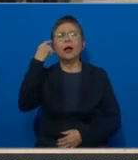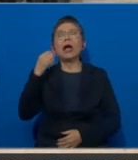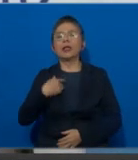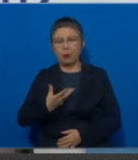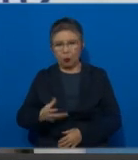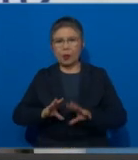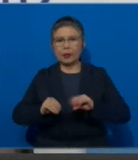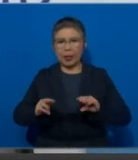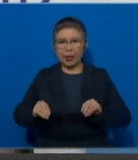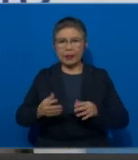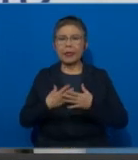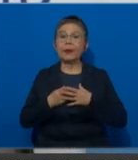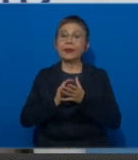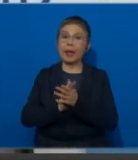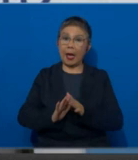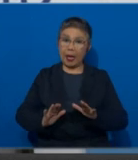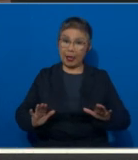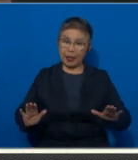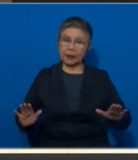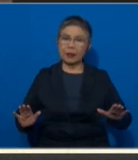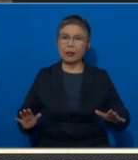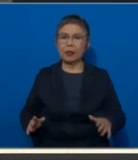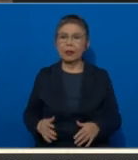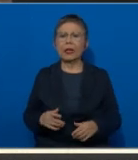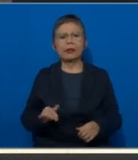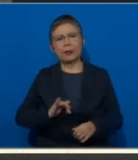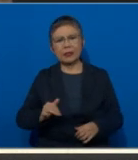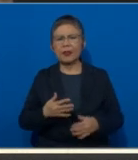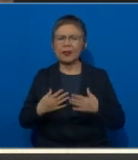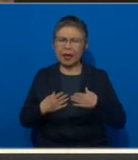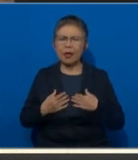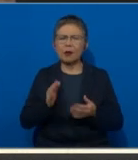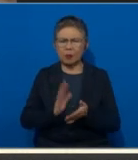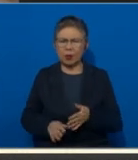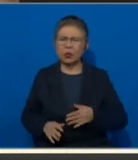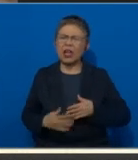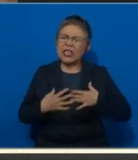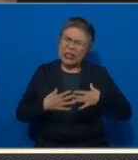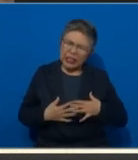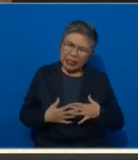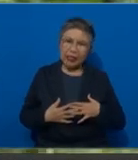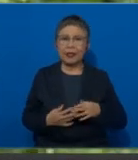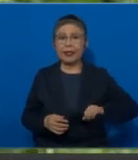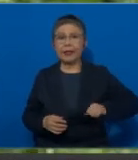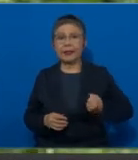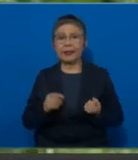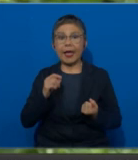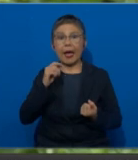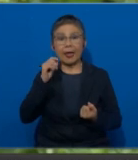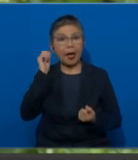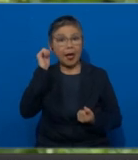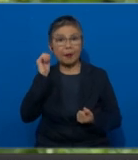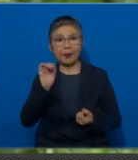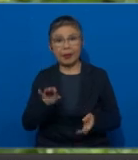juga ingin tenang secara kejiwaan akibat pukulan berat kehilangan belahan jiwa. Saya mah apa aja